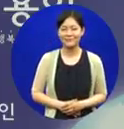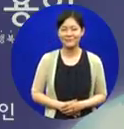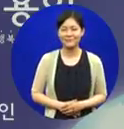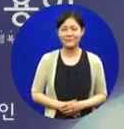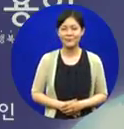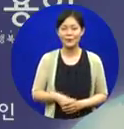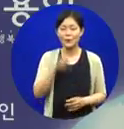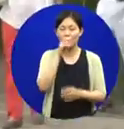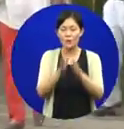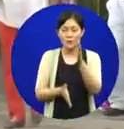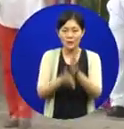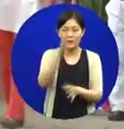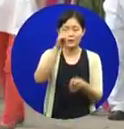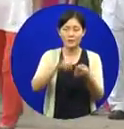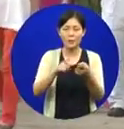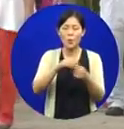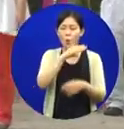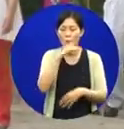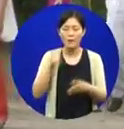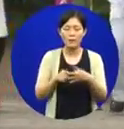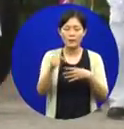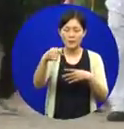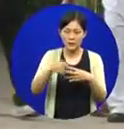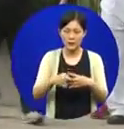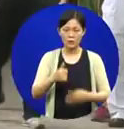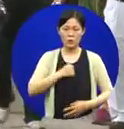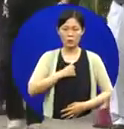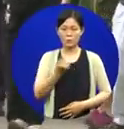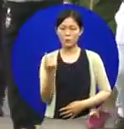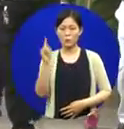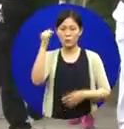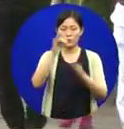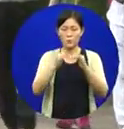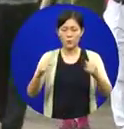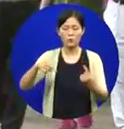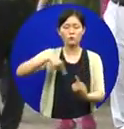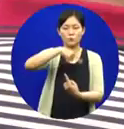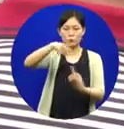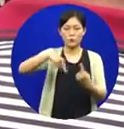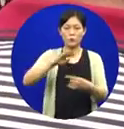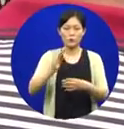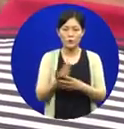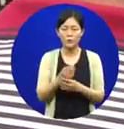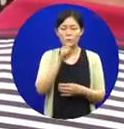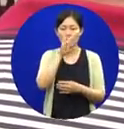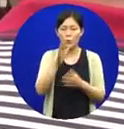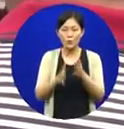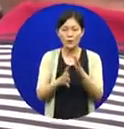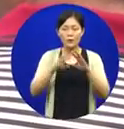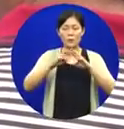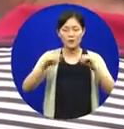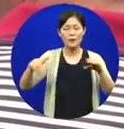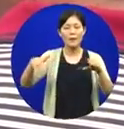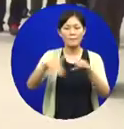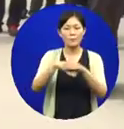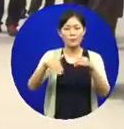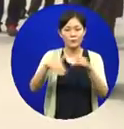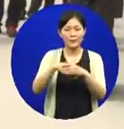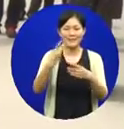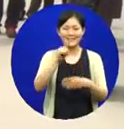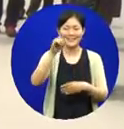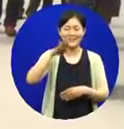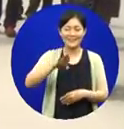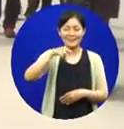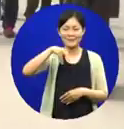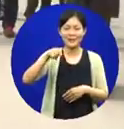나섰습니다. 용인에 대한 올바른 이해와 자긍심을 높이기 위해 운영되고 있는 용인 향토 문화유적